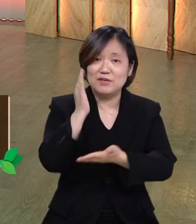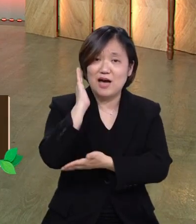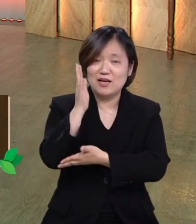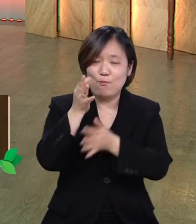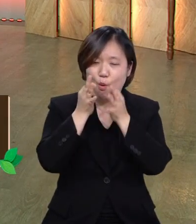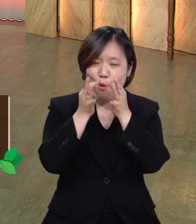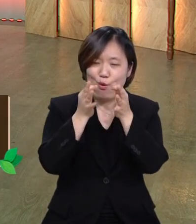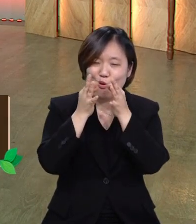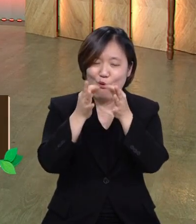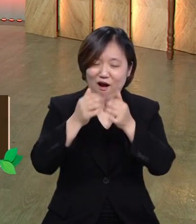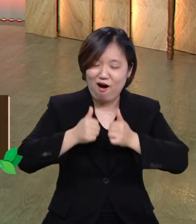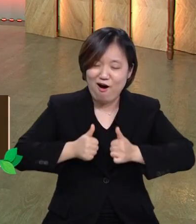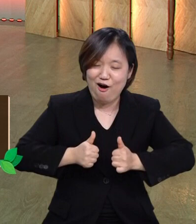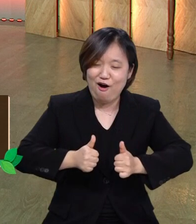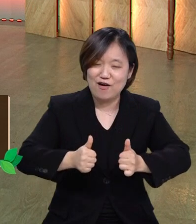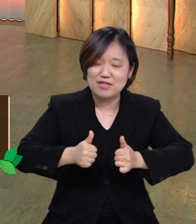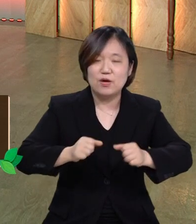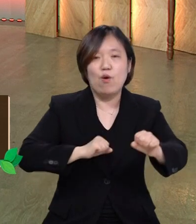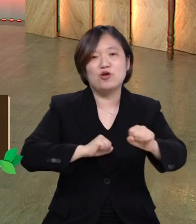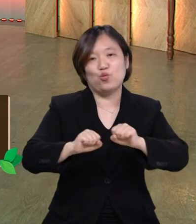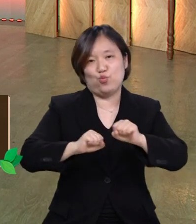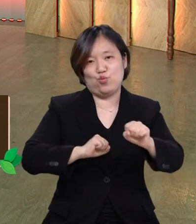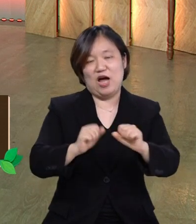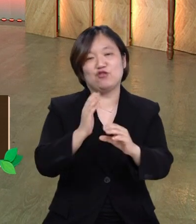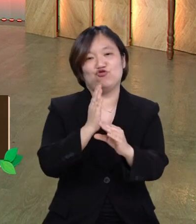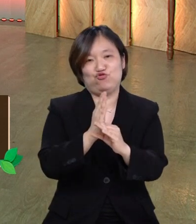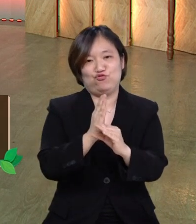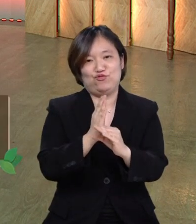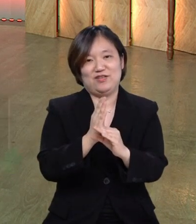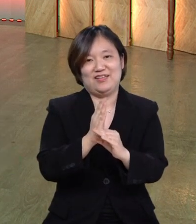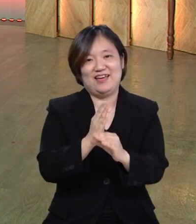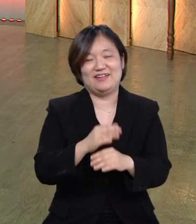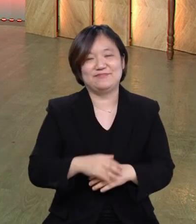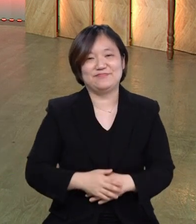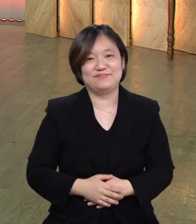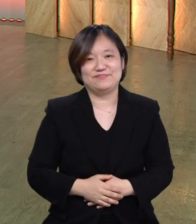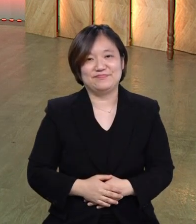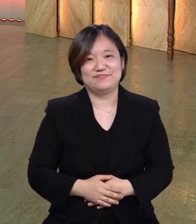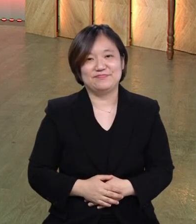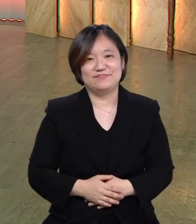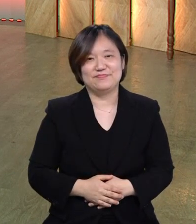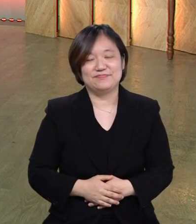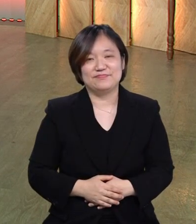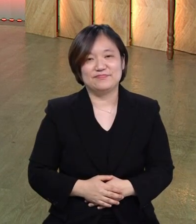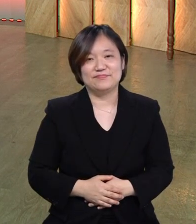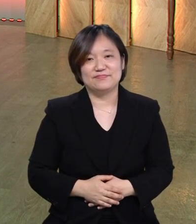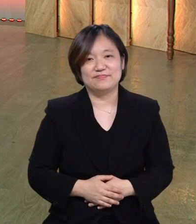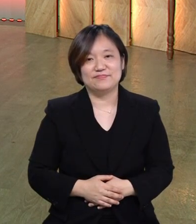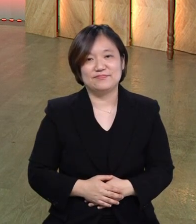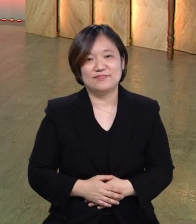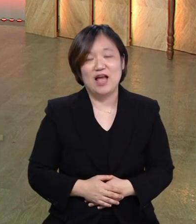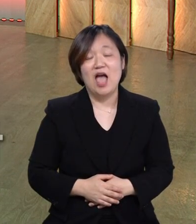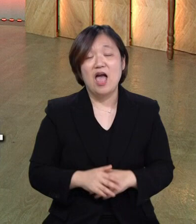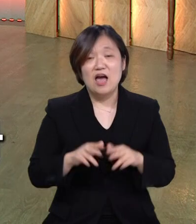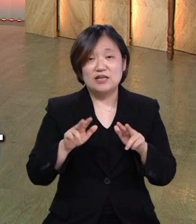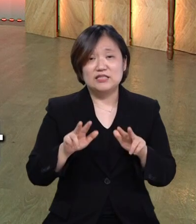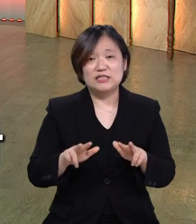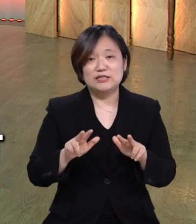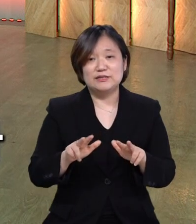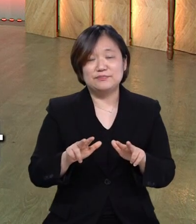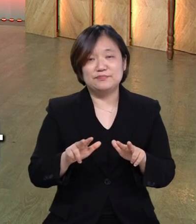하시고 그렇게 이제 불교를 널리 전하는 제가 거사로서 그러니까 지금